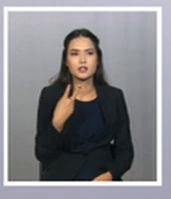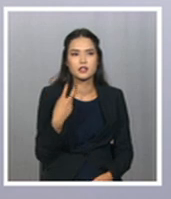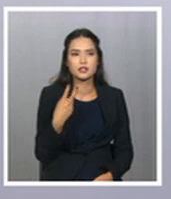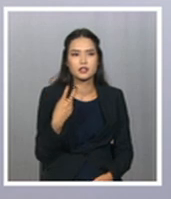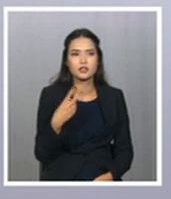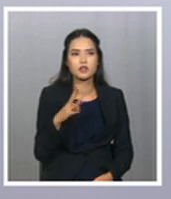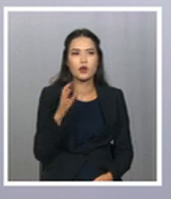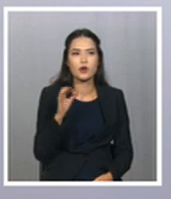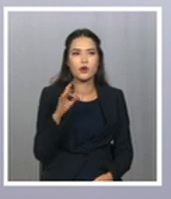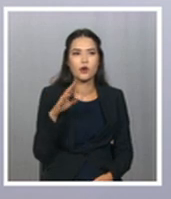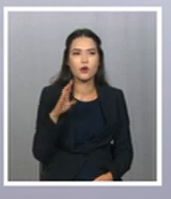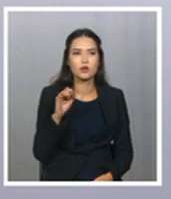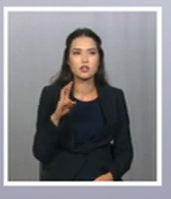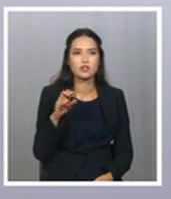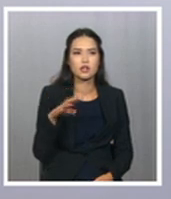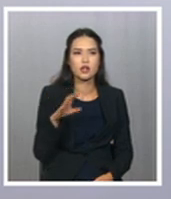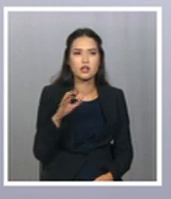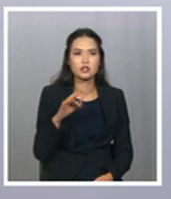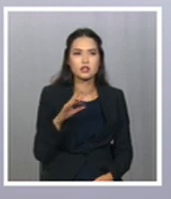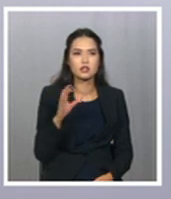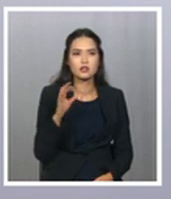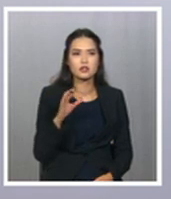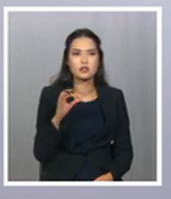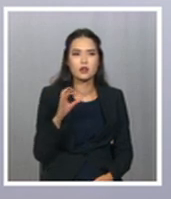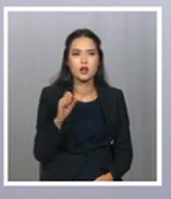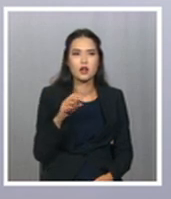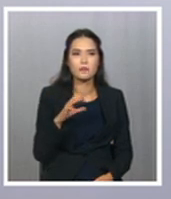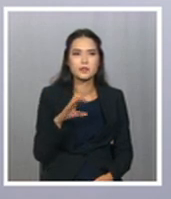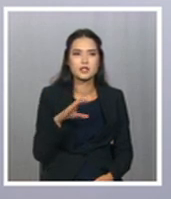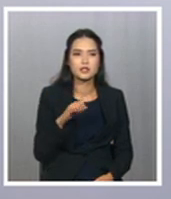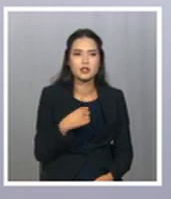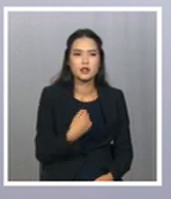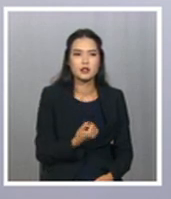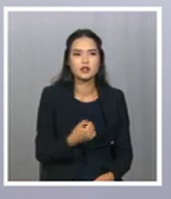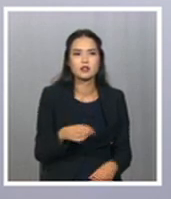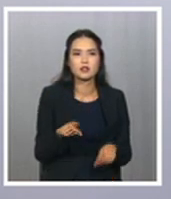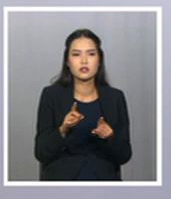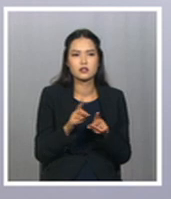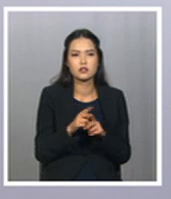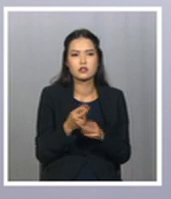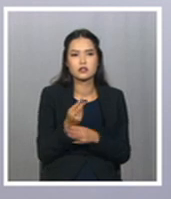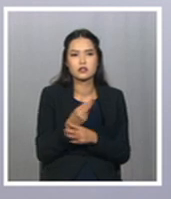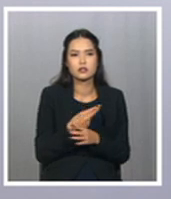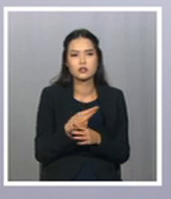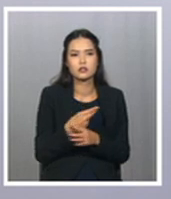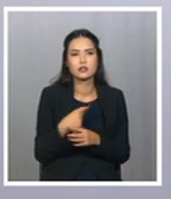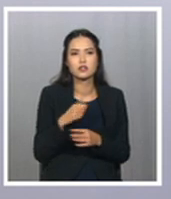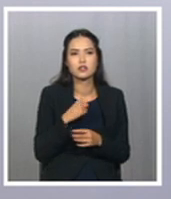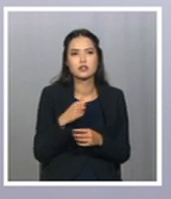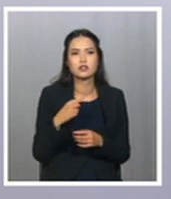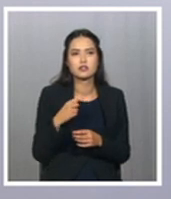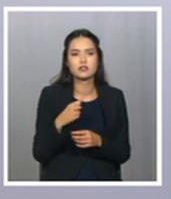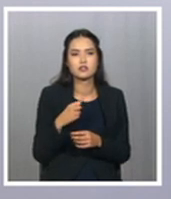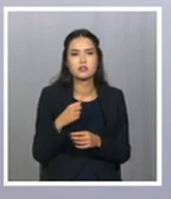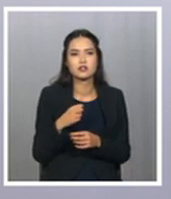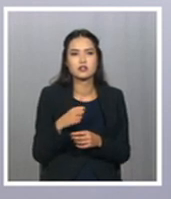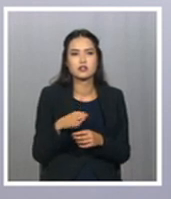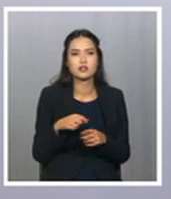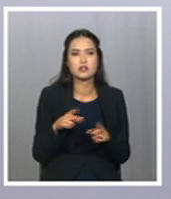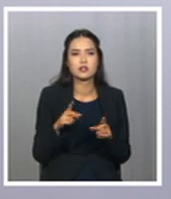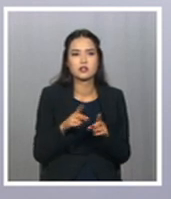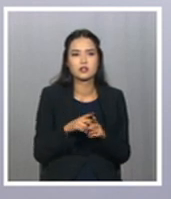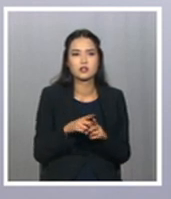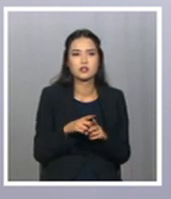геометриялық орны қандай? Яғни, абсиссасы 0-ге тең болатын нүктелер нені білдіреді? Ол